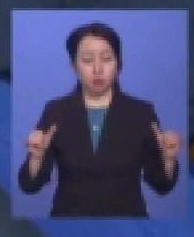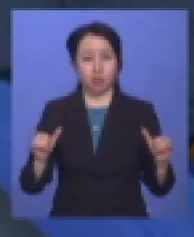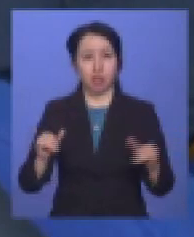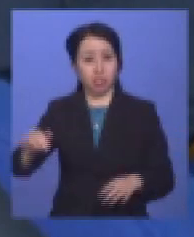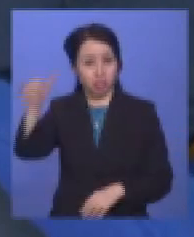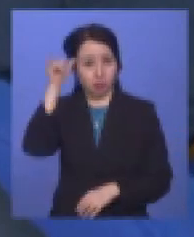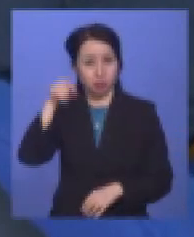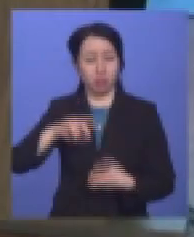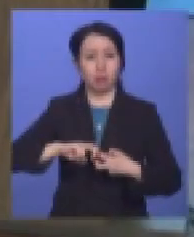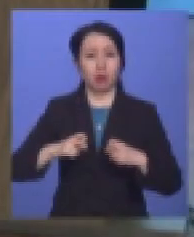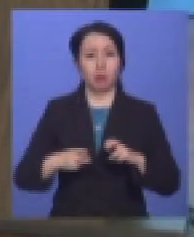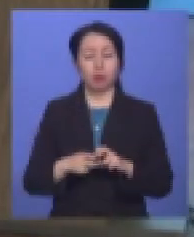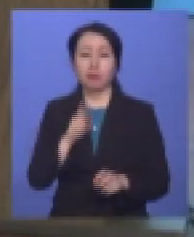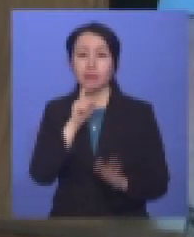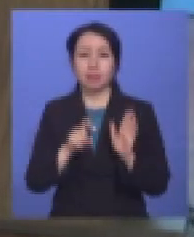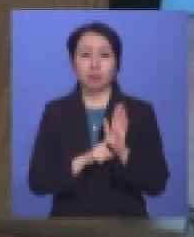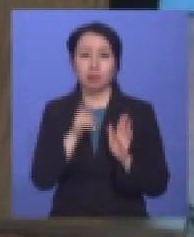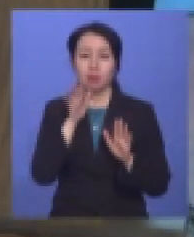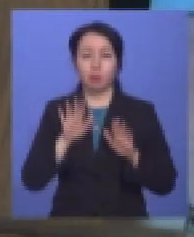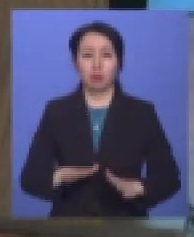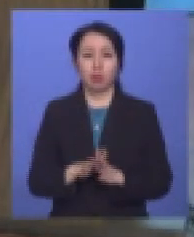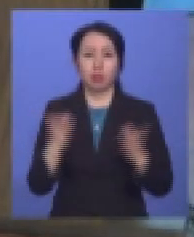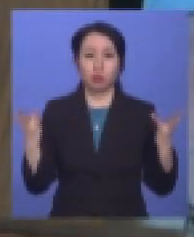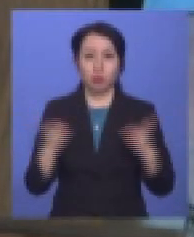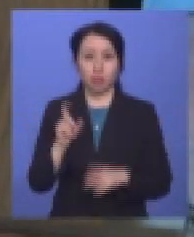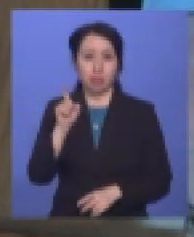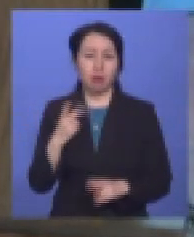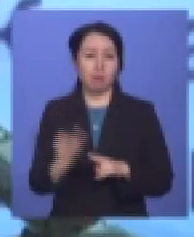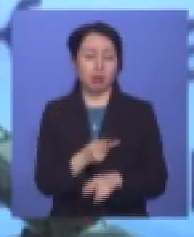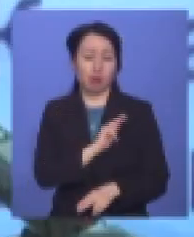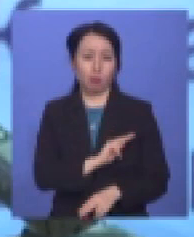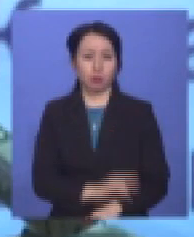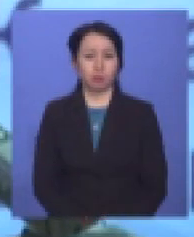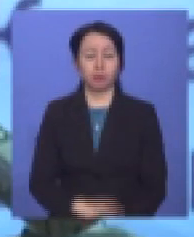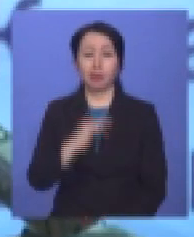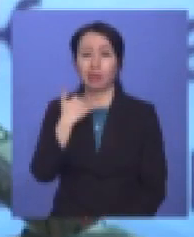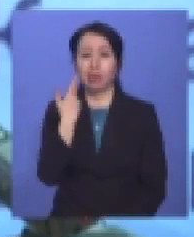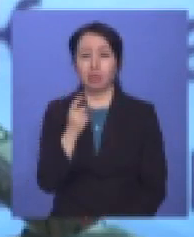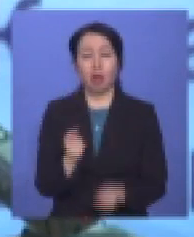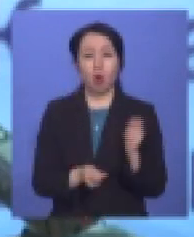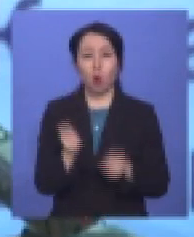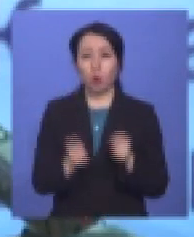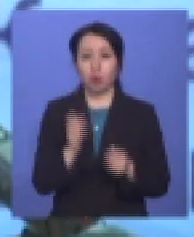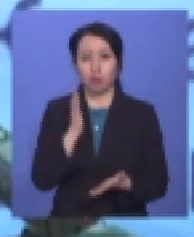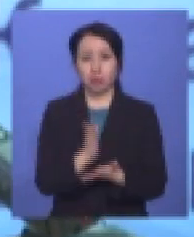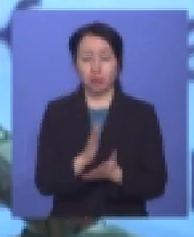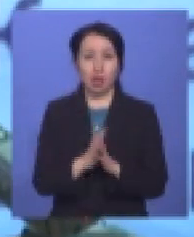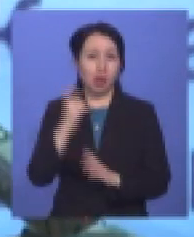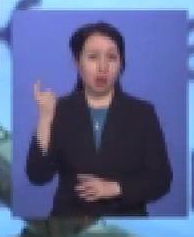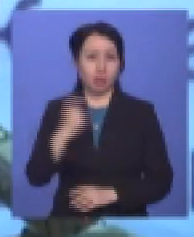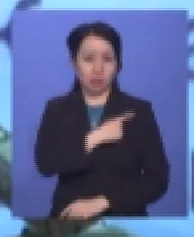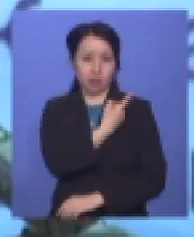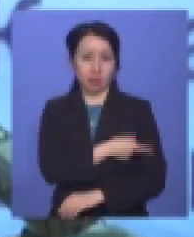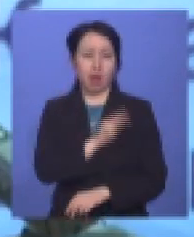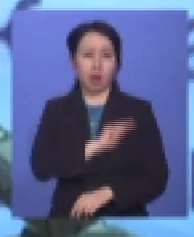животноводством здесь проблемы, из-за чего в зимний период местные жители вынуждены сидеть без работы. Когда руководитель есть, хозяйство сильное,